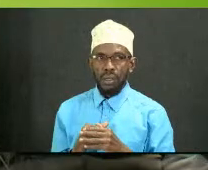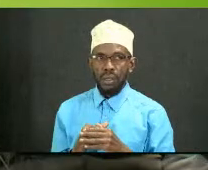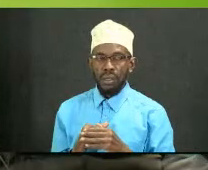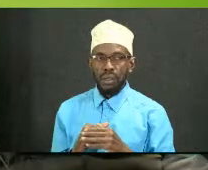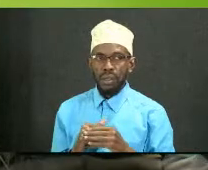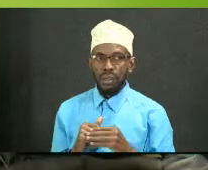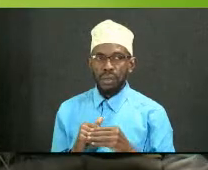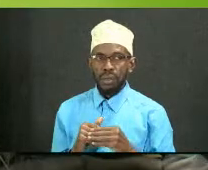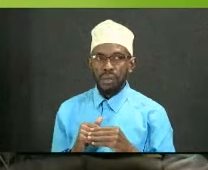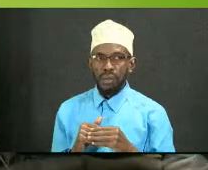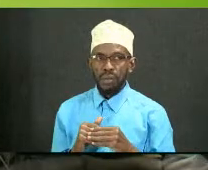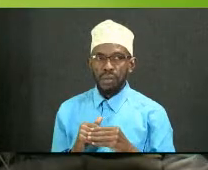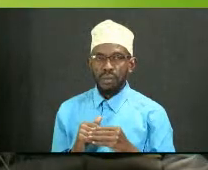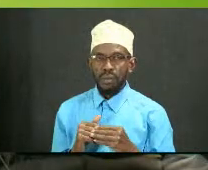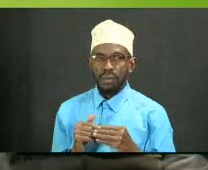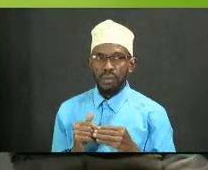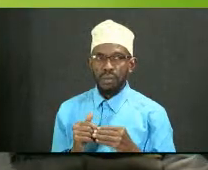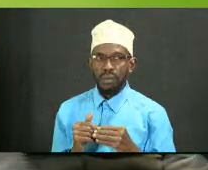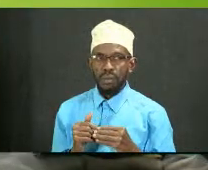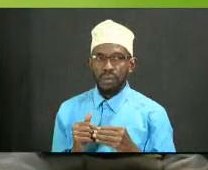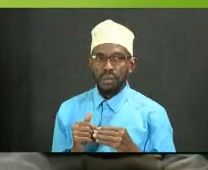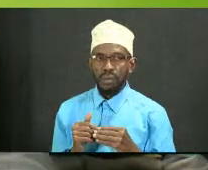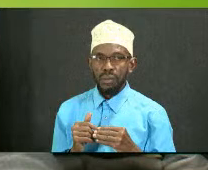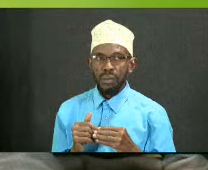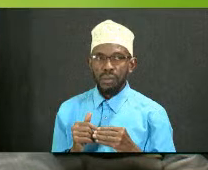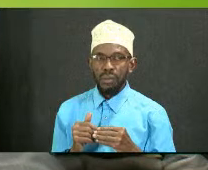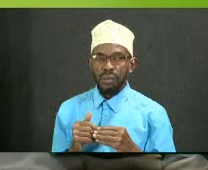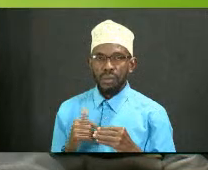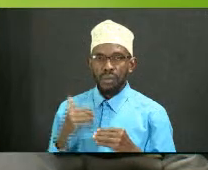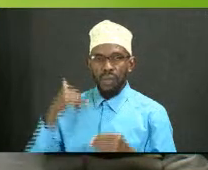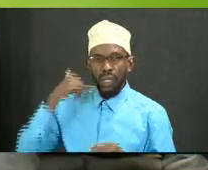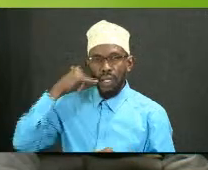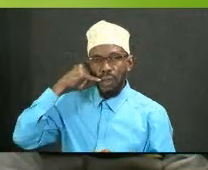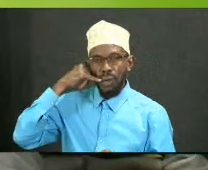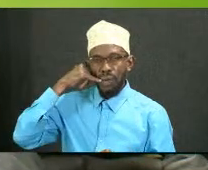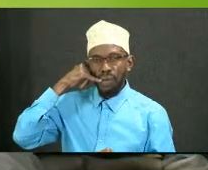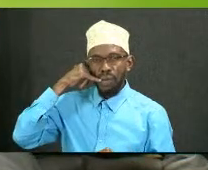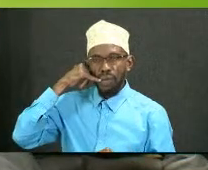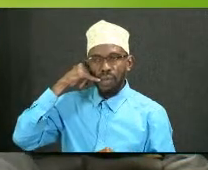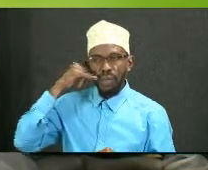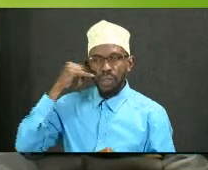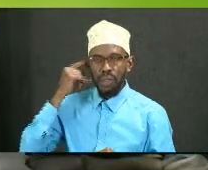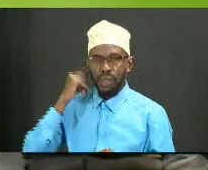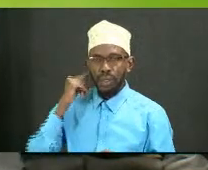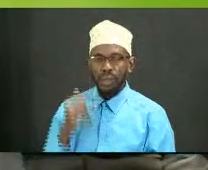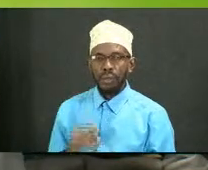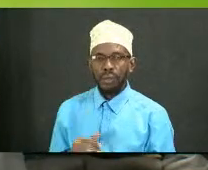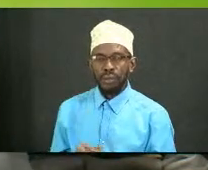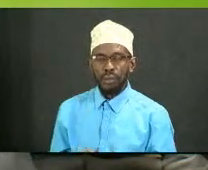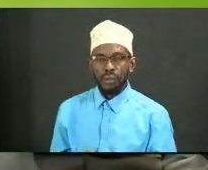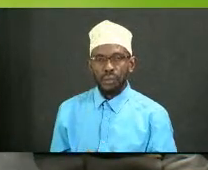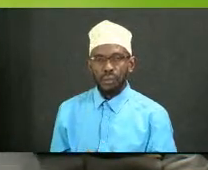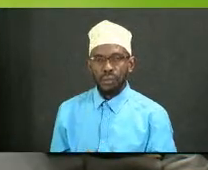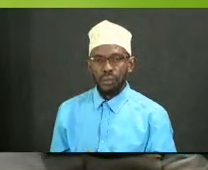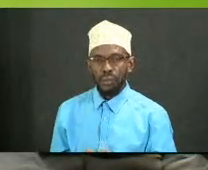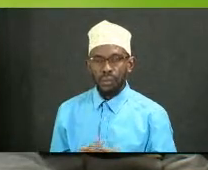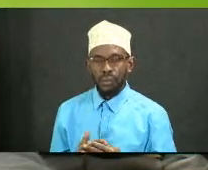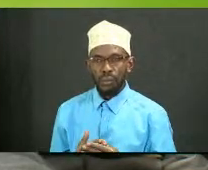samahani, naarifiwa na producer wangu kuna simu hewani, naomba tuipokee. Asalamu alaykum.